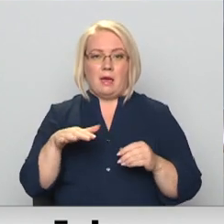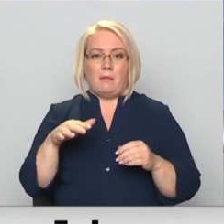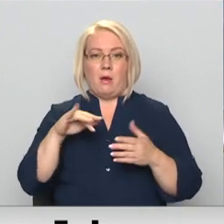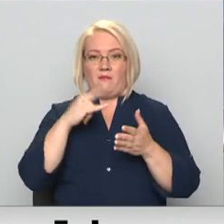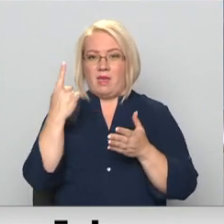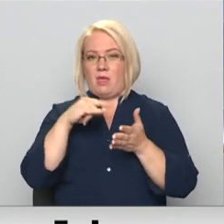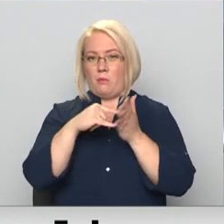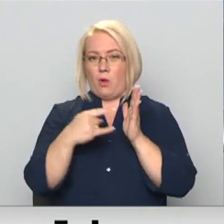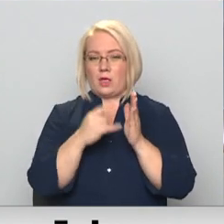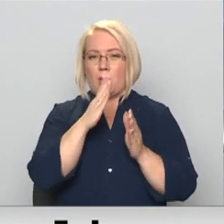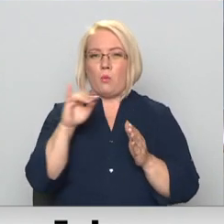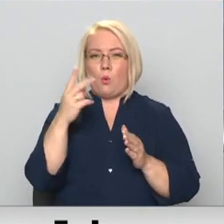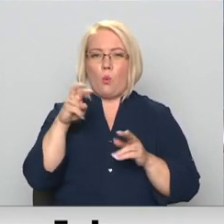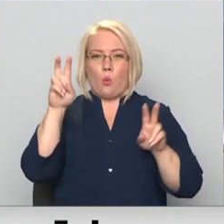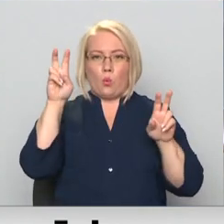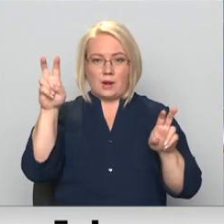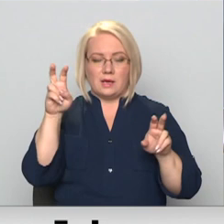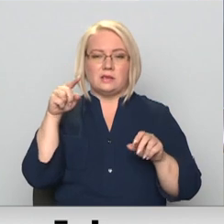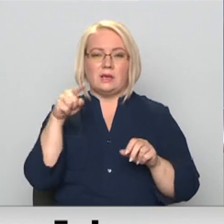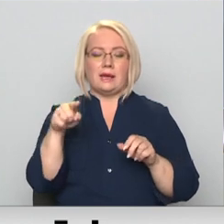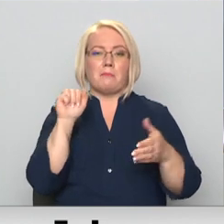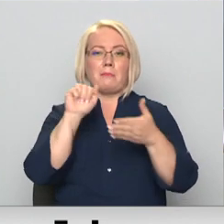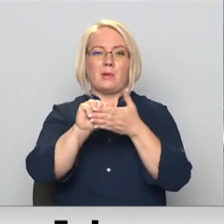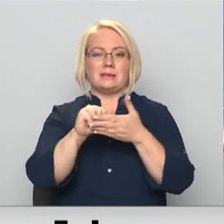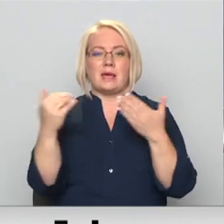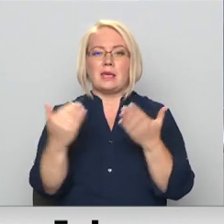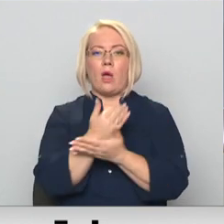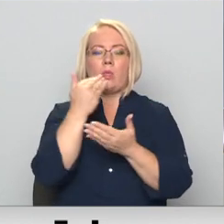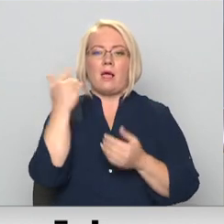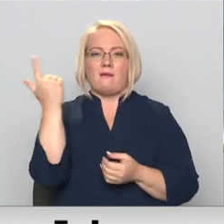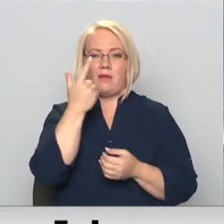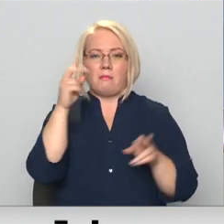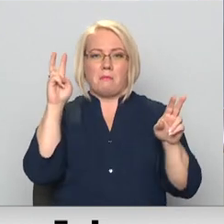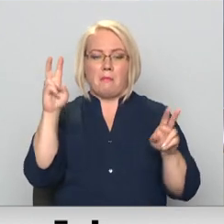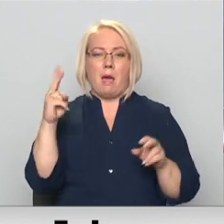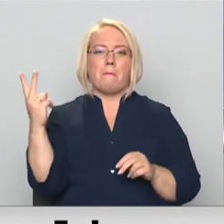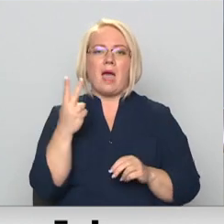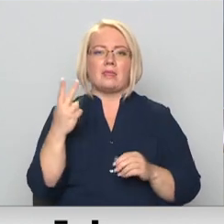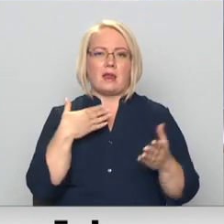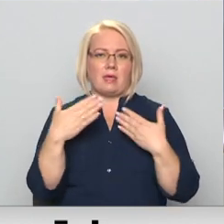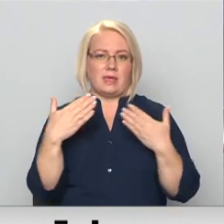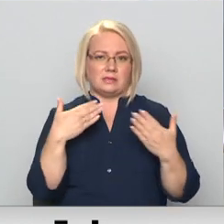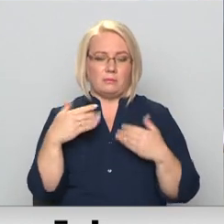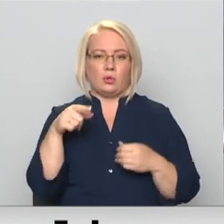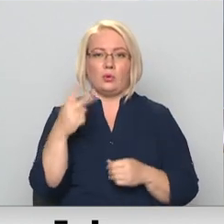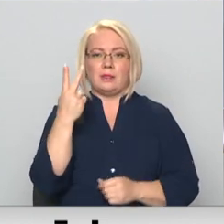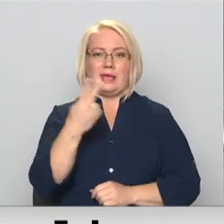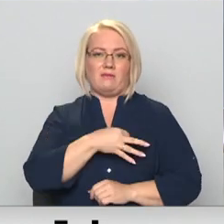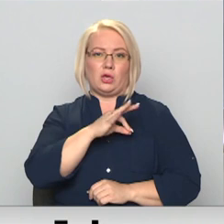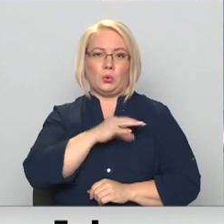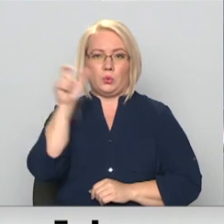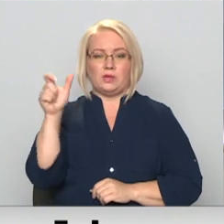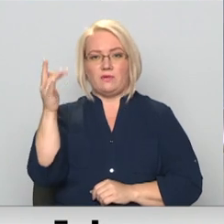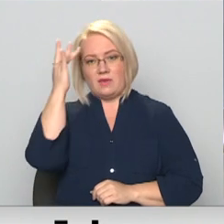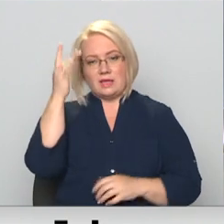šodien sabiedrisko mediju portālā LSMLV publicēta jaunākā sērija Partner attiecības. Tajā divu juristu viedokļu